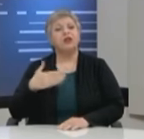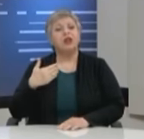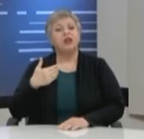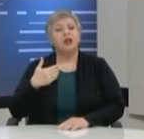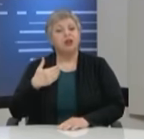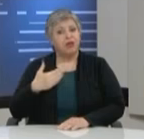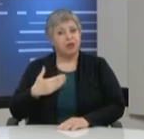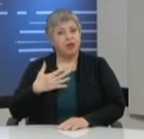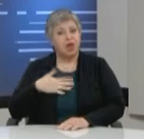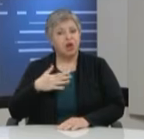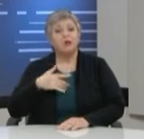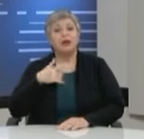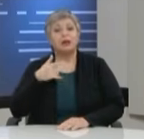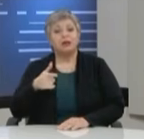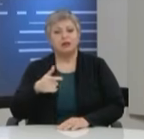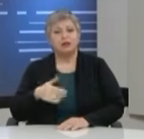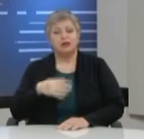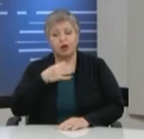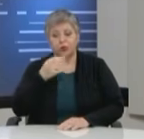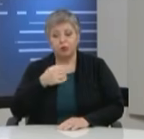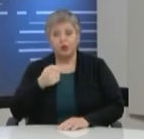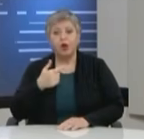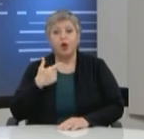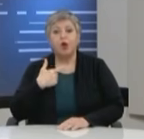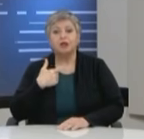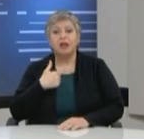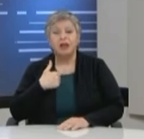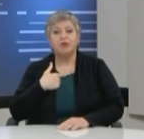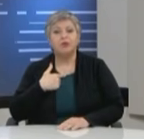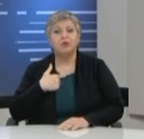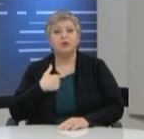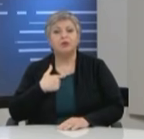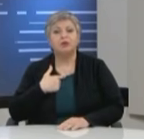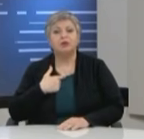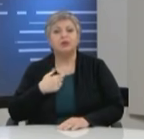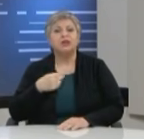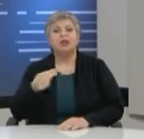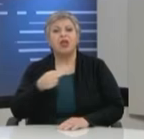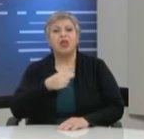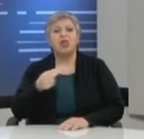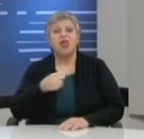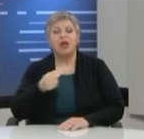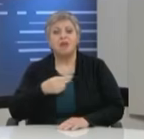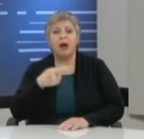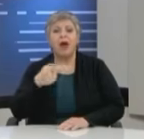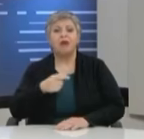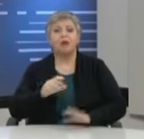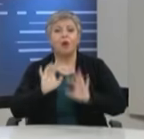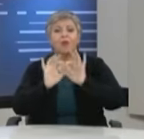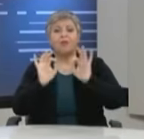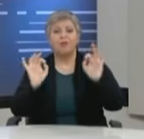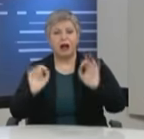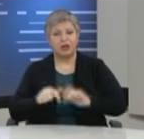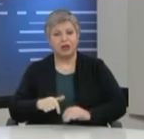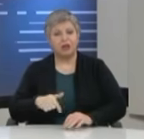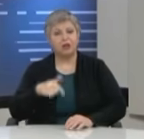πετύχαμε να αποτρέψουμε την παγίδα της Μακεδονίας του Ίλιντεν. Ο κύριος Τσίπρας, επαναλαμβάνω,